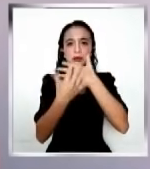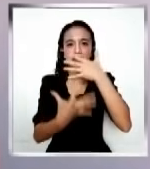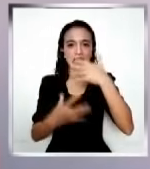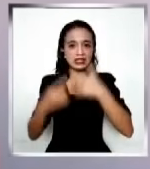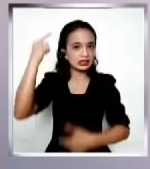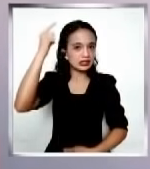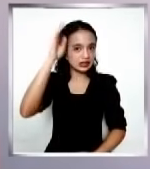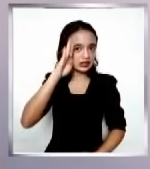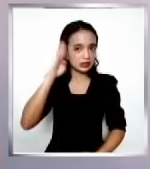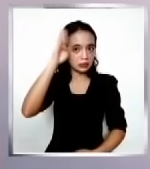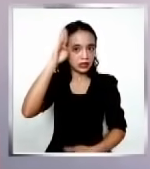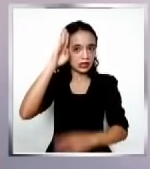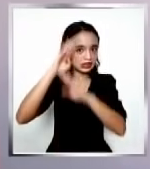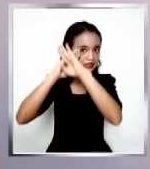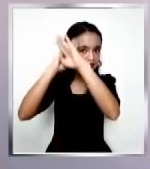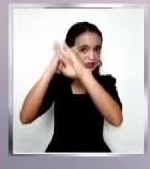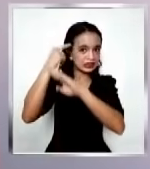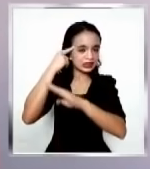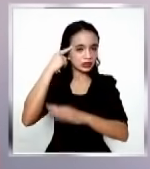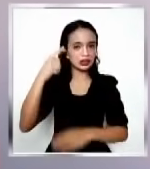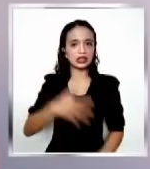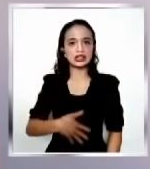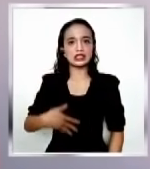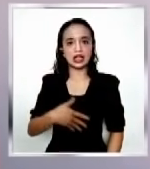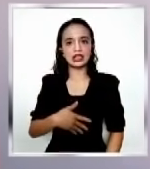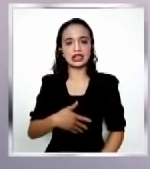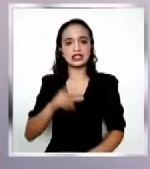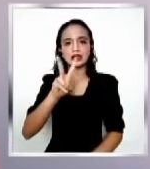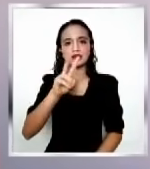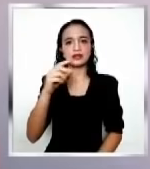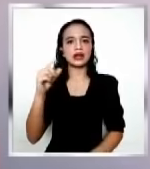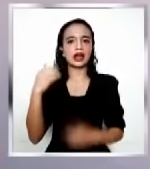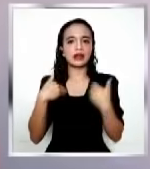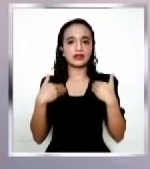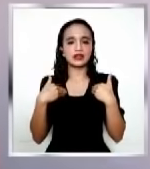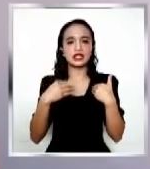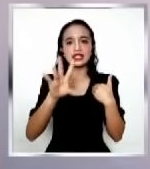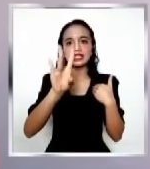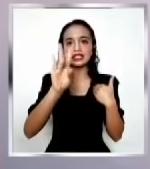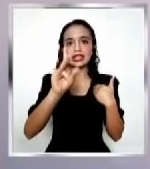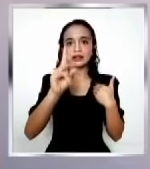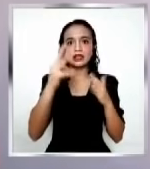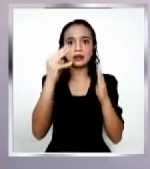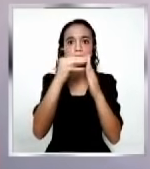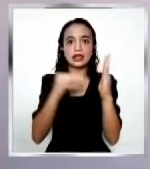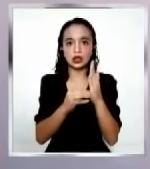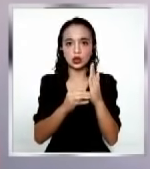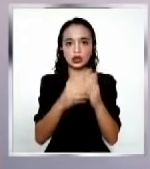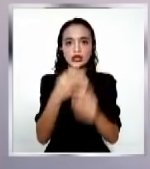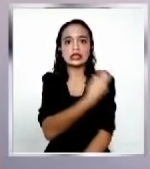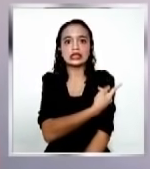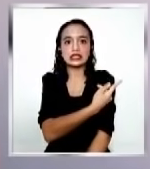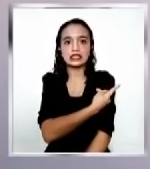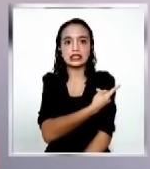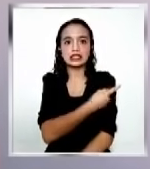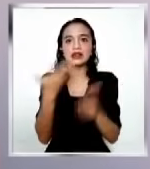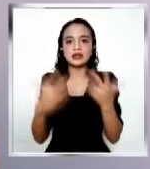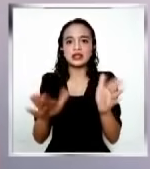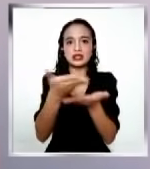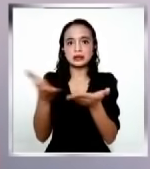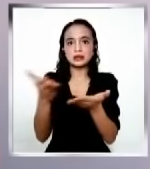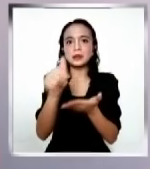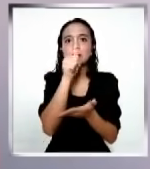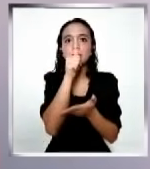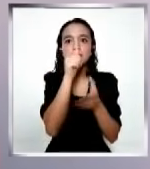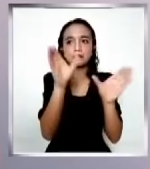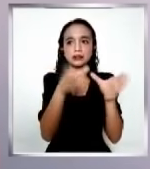mga ugat. May parating pa namang 17 million doses ng AstraZeneca na binili ng pribadong sektor at mga lokal